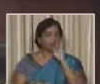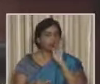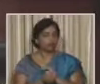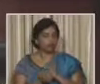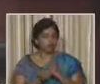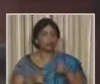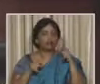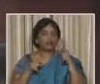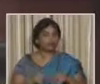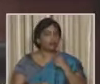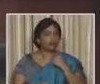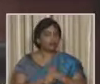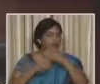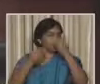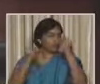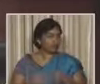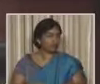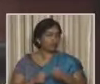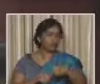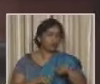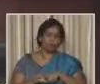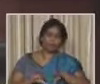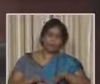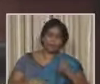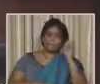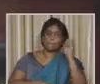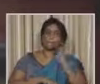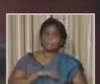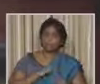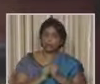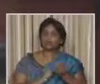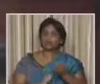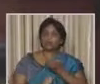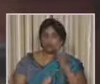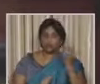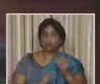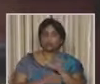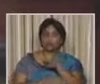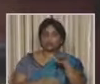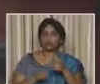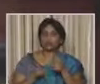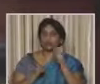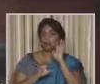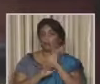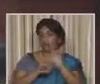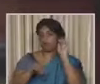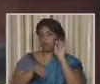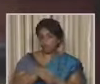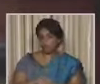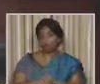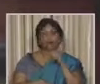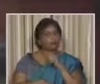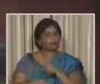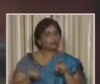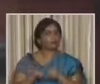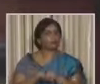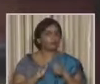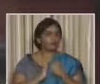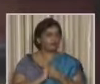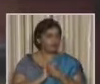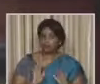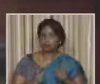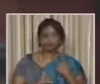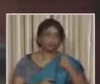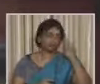எந்த நேரத்திலும் வீழ்ச்சியடை செய்ய முயற்சி ஒன்று ஏற்படுகின்றது. அதற்காக நியாயமான விசாரணை மேற்கொள்ளப்பட வேண்டும்.